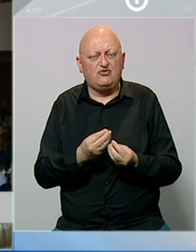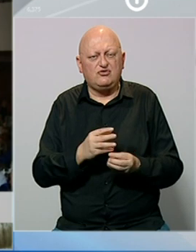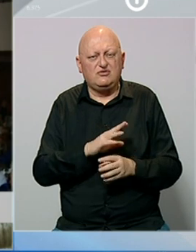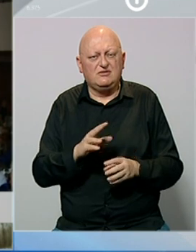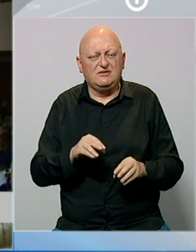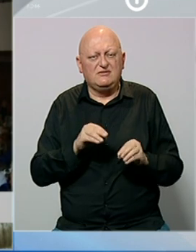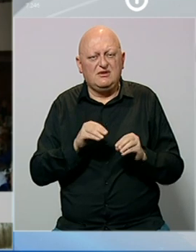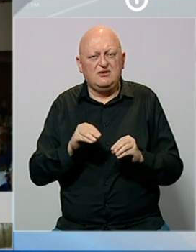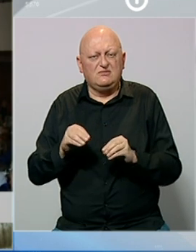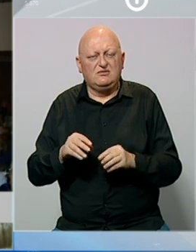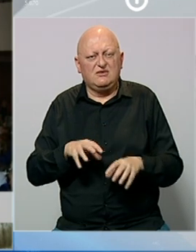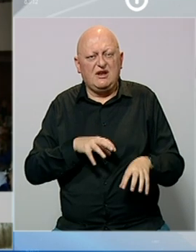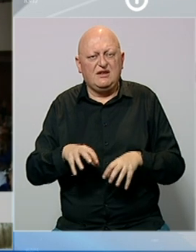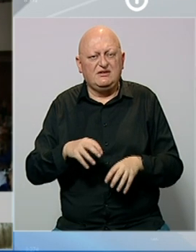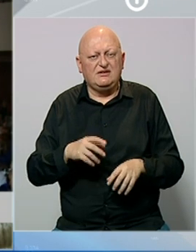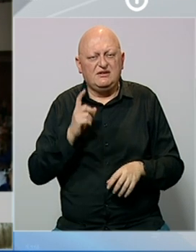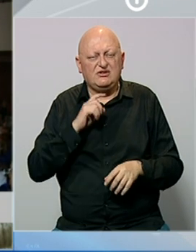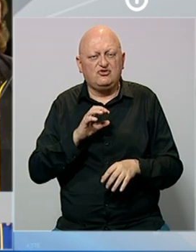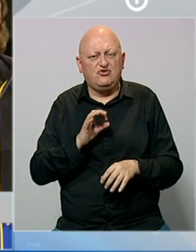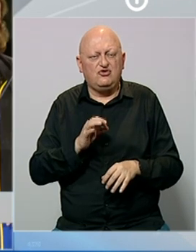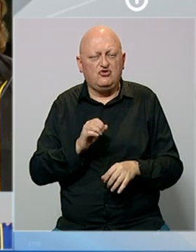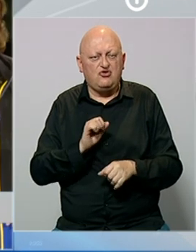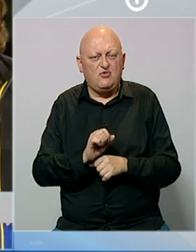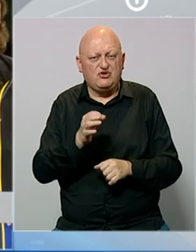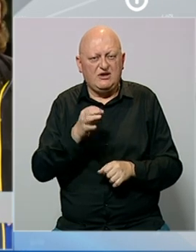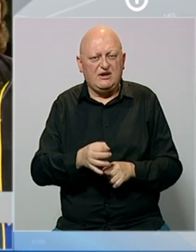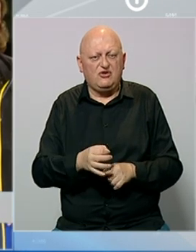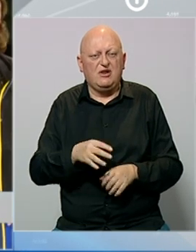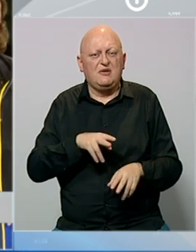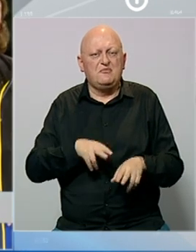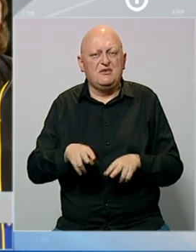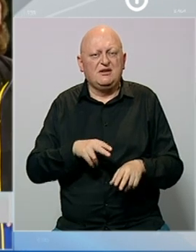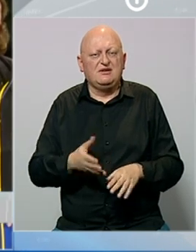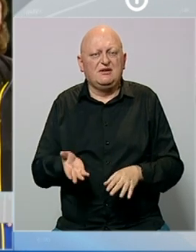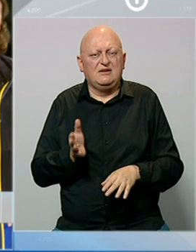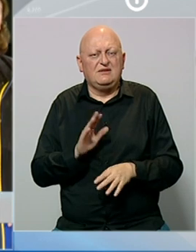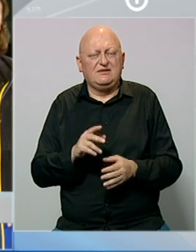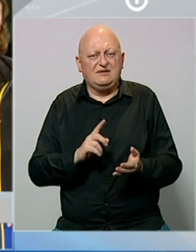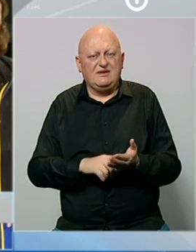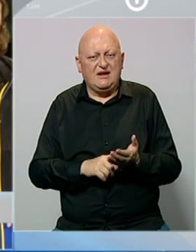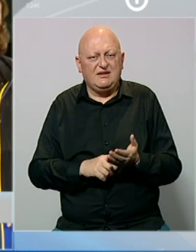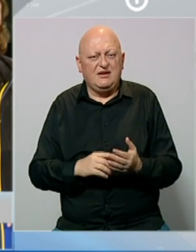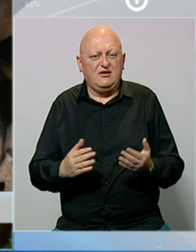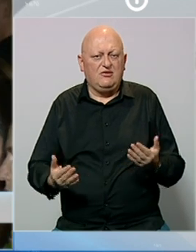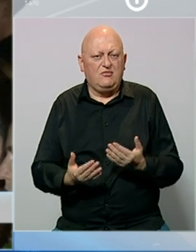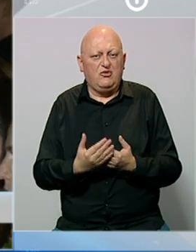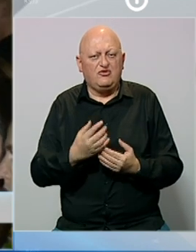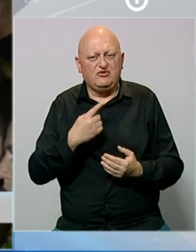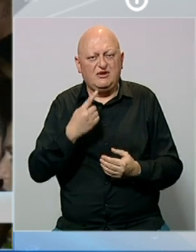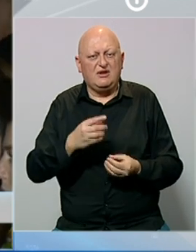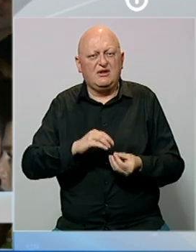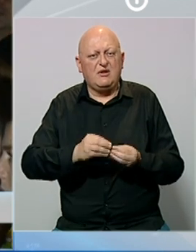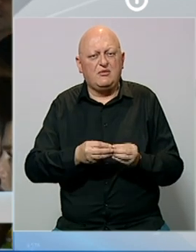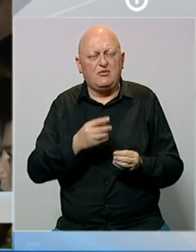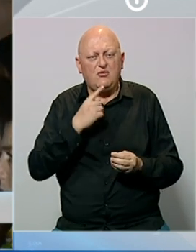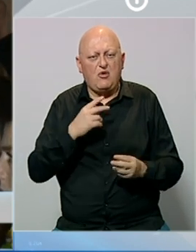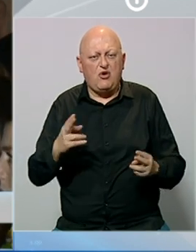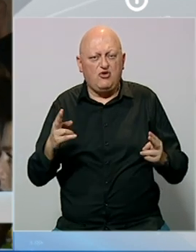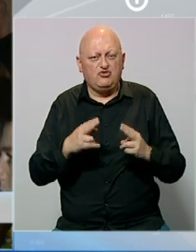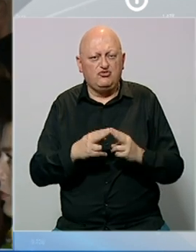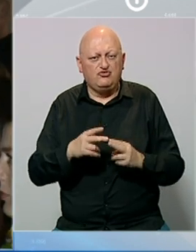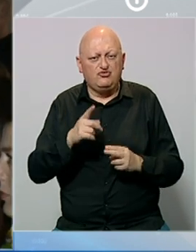kojoj su se okupili prosvjetni radnici iz Zeničko-dobojskog kantona, ministri te predstavnici sindikata. Ponovno su istakli